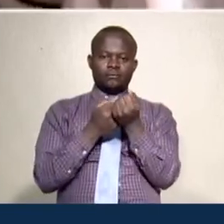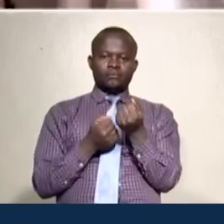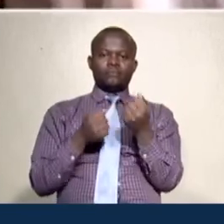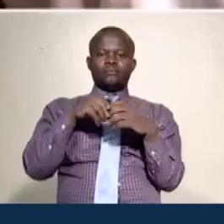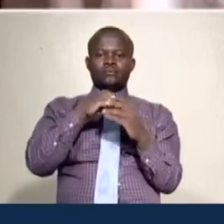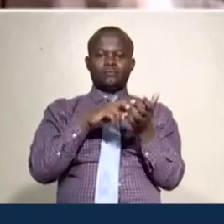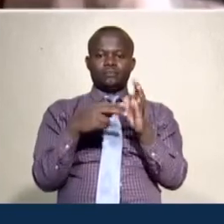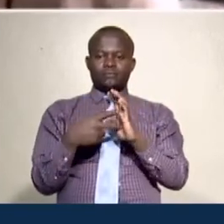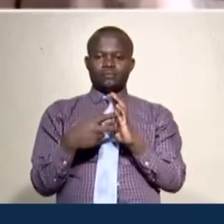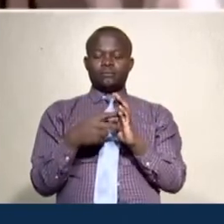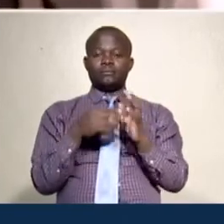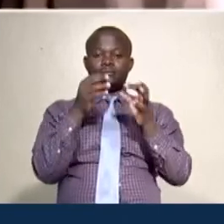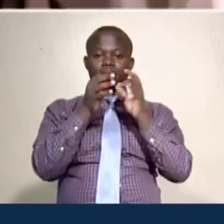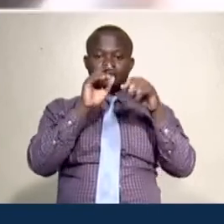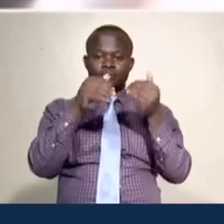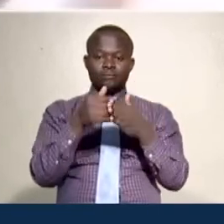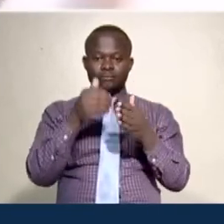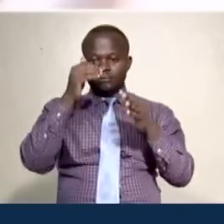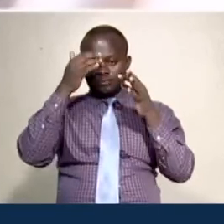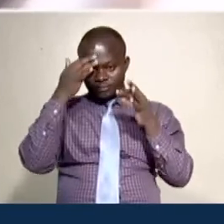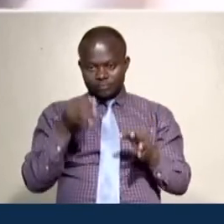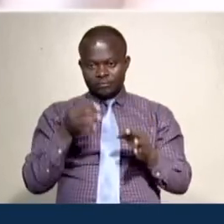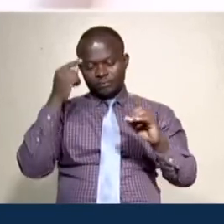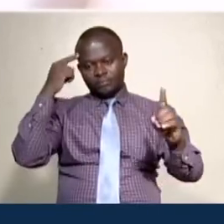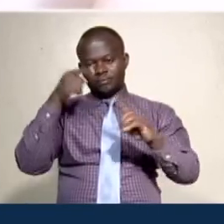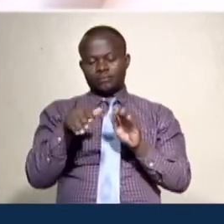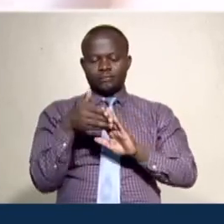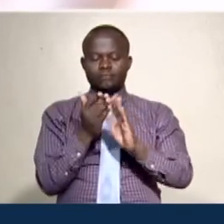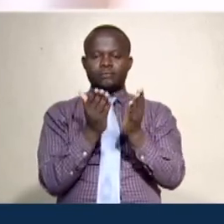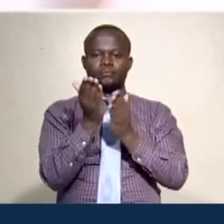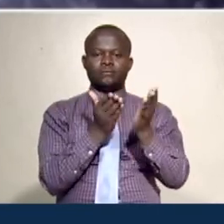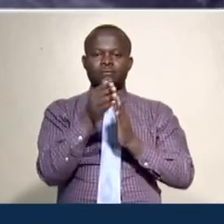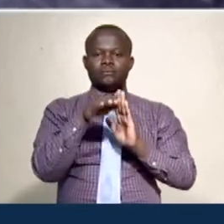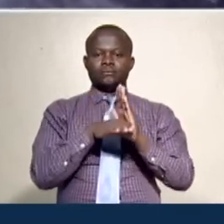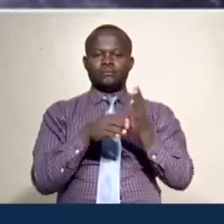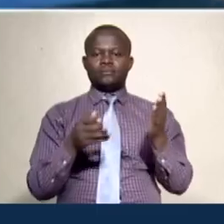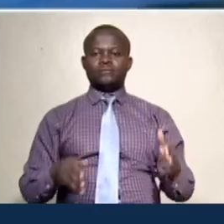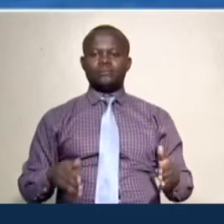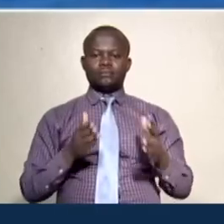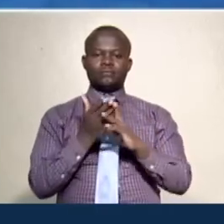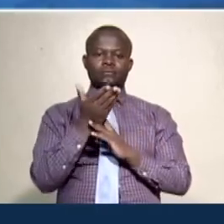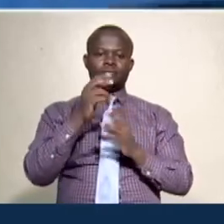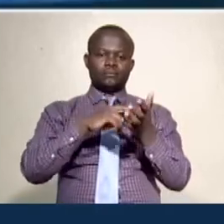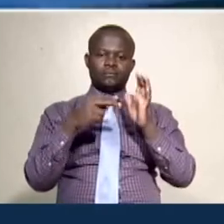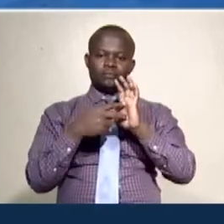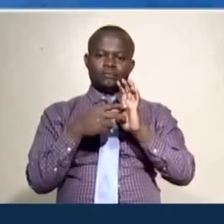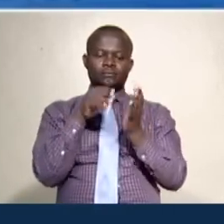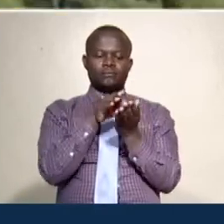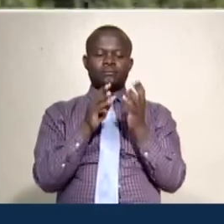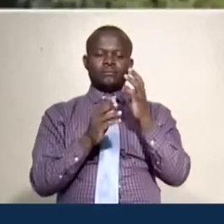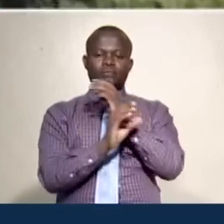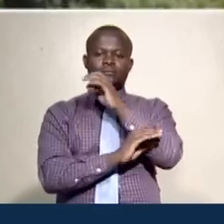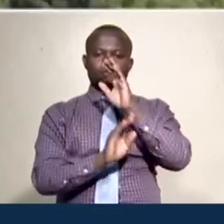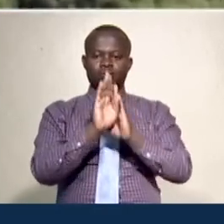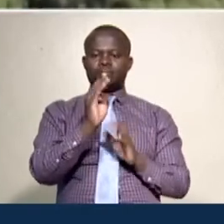muri mushinga asobanura ko ubu hafashwe ingamba zigamije kwihutisha serivisi kuri iyi gahunda binyuze muri uyu mushinga banki y'igihugu